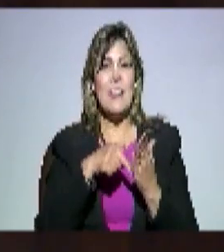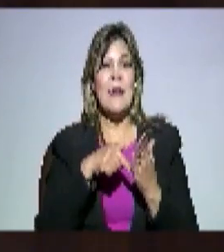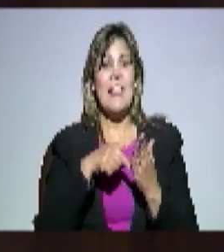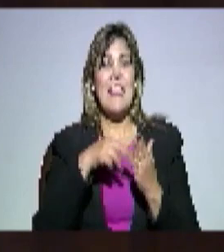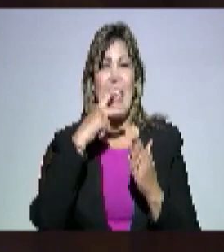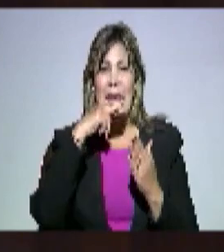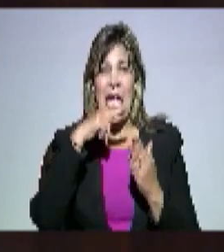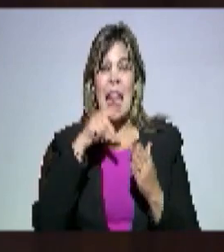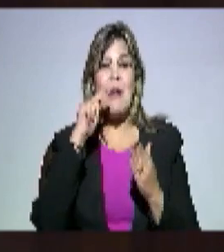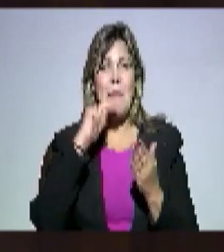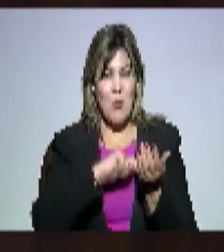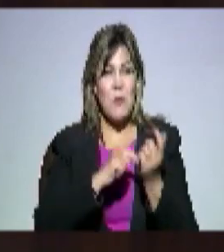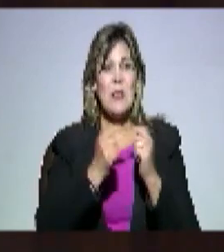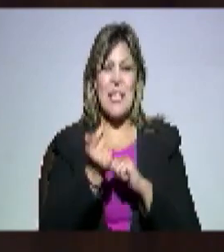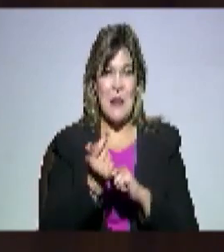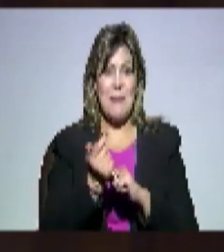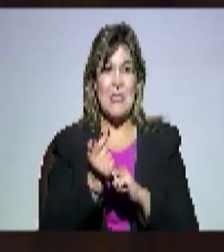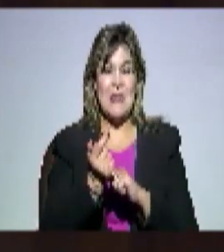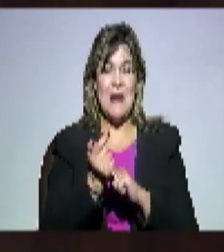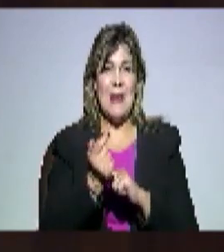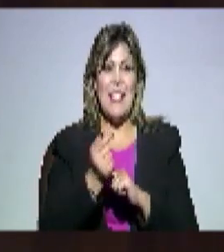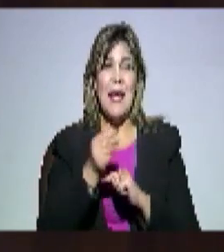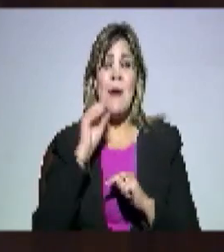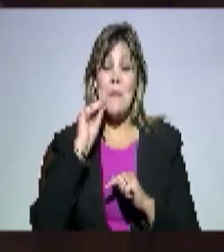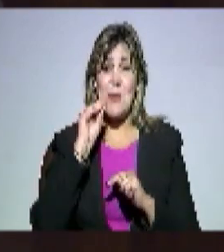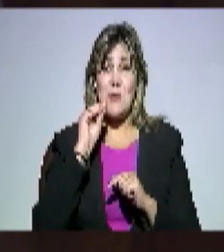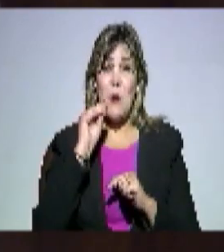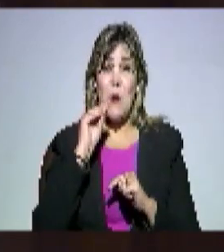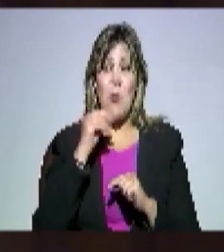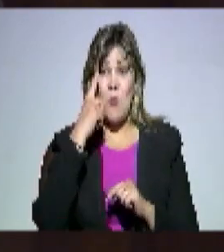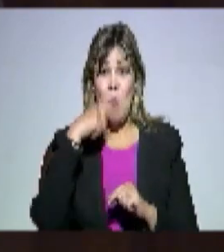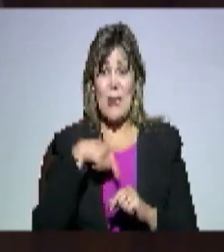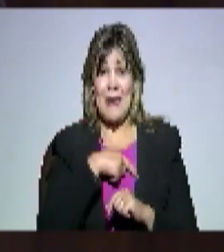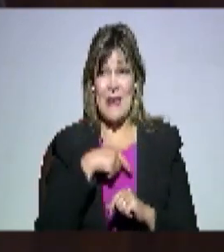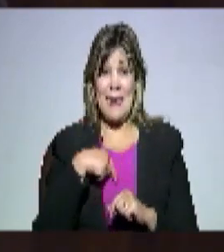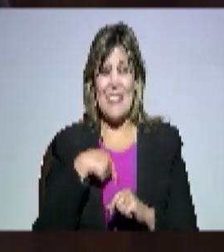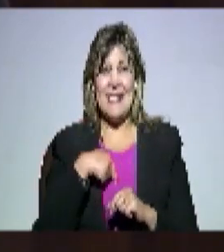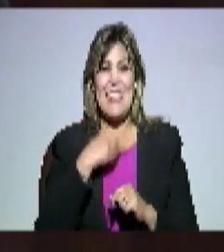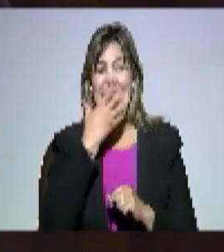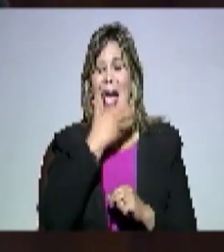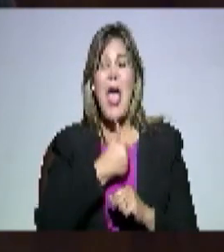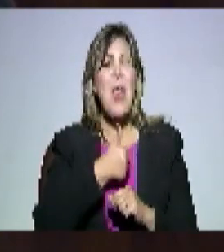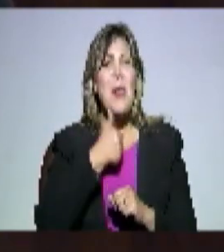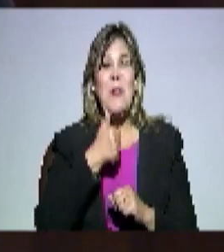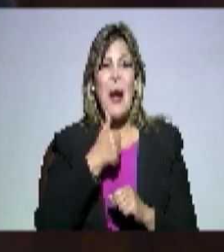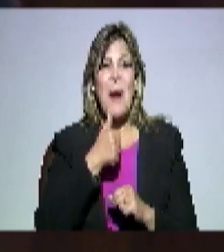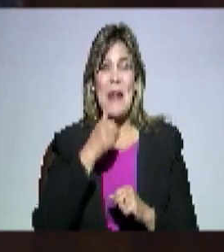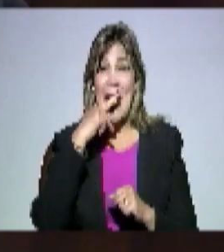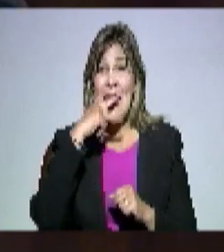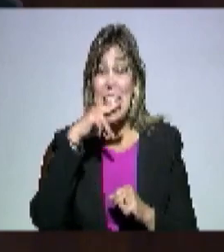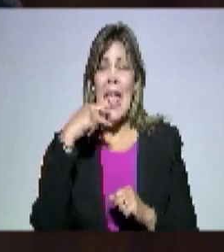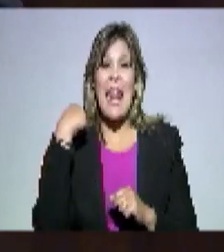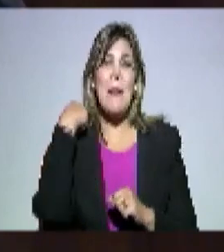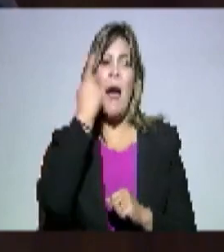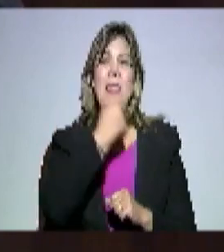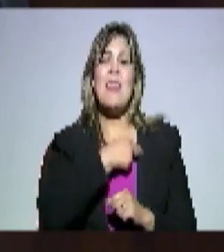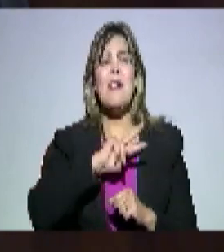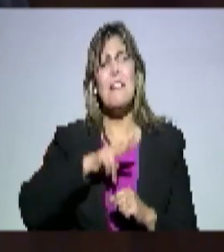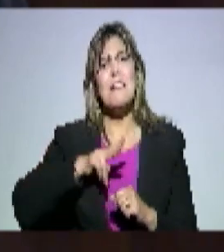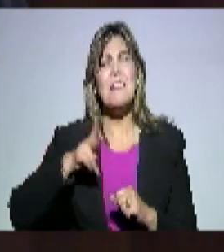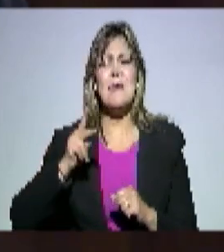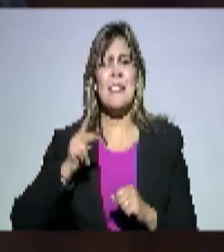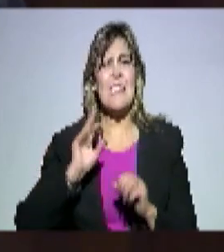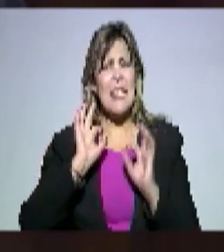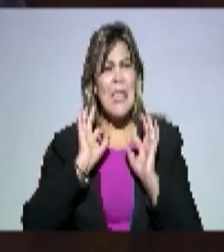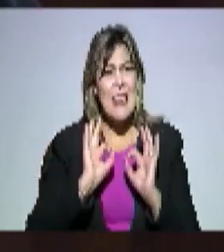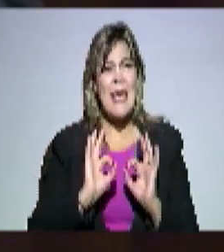اتكلم عنه السيد المسيح لكن لكن خليني اقول لكم كده ان الكنيسه حلاوتها دايما تتكلم عن القديسين دايما تلاقي القديسين